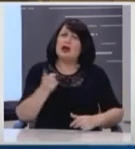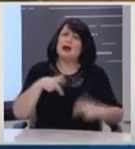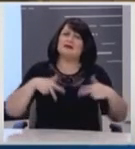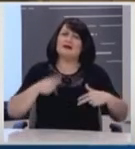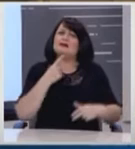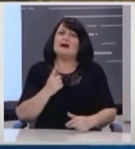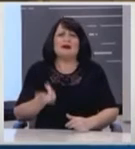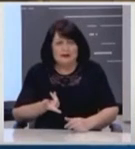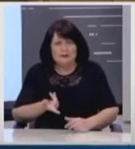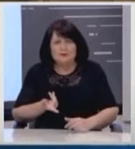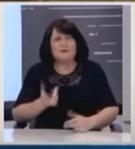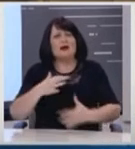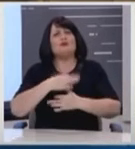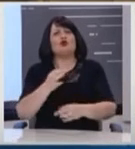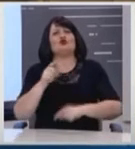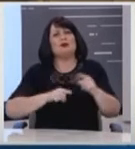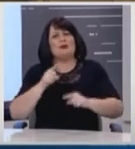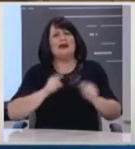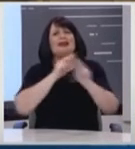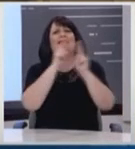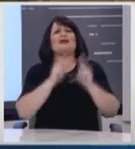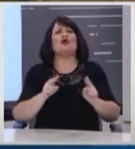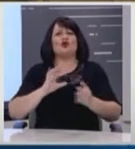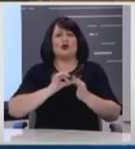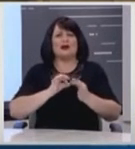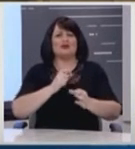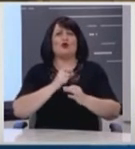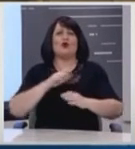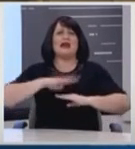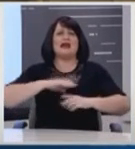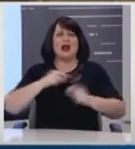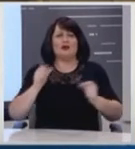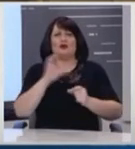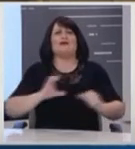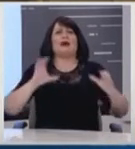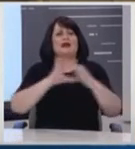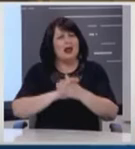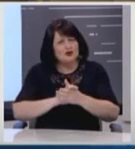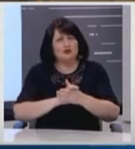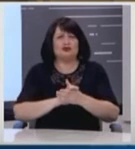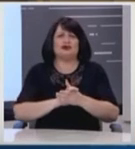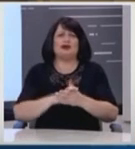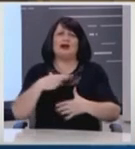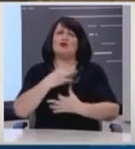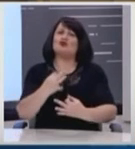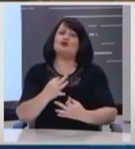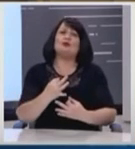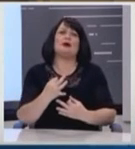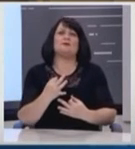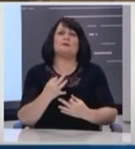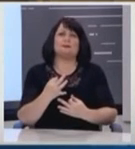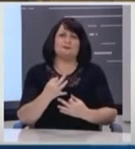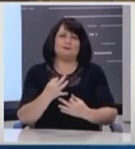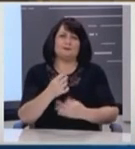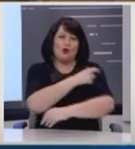κυβερνήσεις, αλλά και εκπρόσωποι διεθνών οργανισμών, όπως το ΝΑΤΟ, η Ευρωπαϊκή Ένωση ή εκπρόσωποι